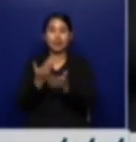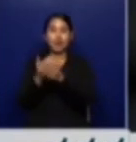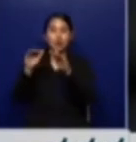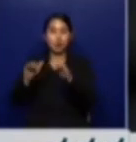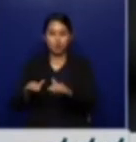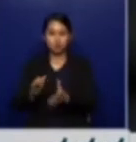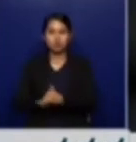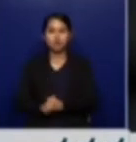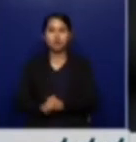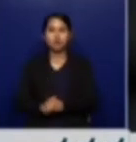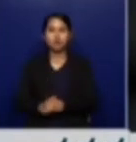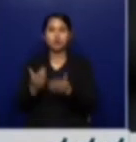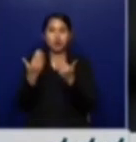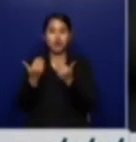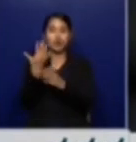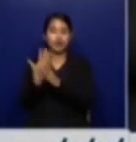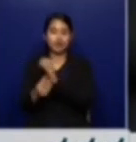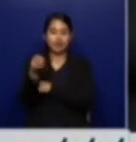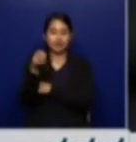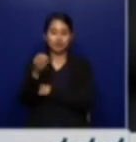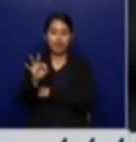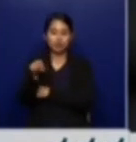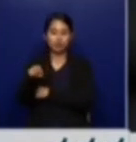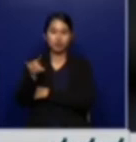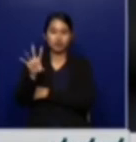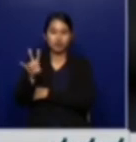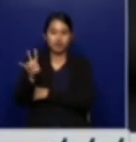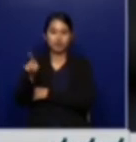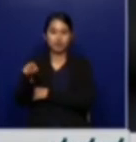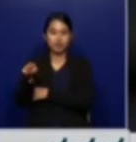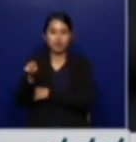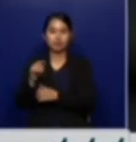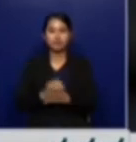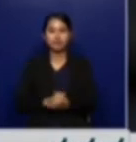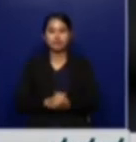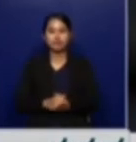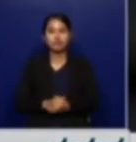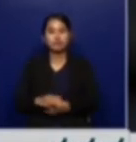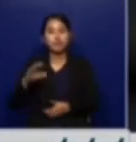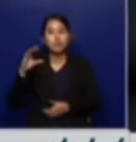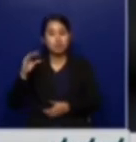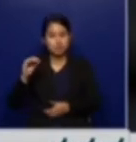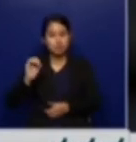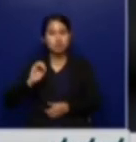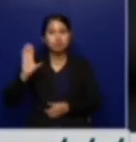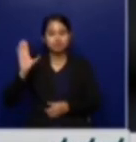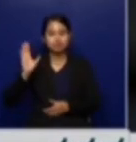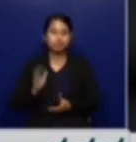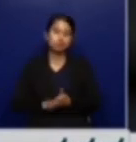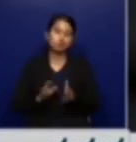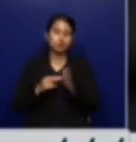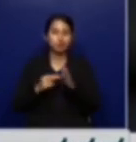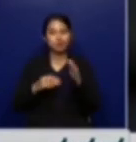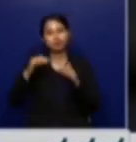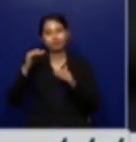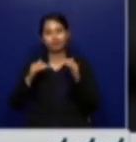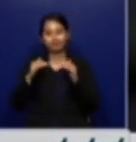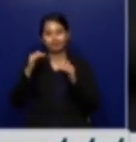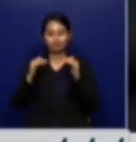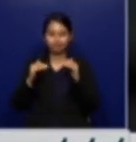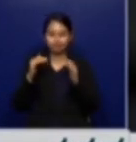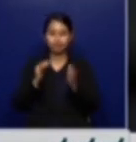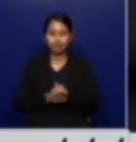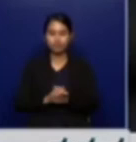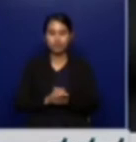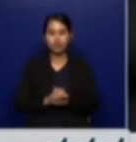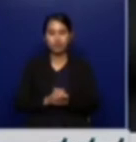งทุนอยู่ที่ 19.76 นะครับกรรมธิการบางท่านได้ตอบพูดเรื่องนี้ชัดเจนก็ไม่ได้สัดส่วนเอาละ